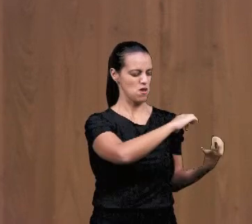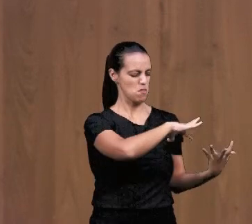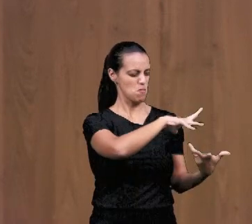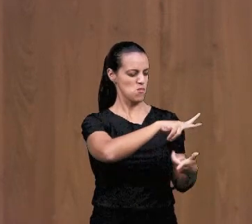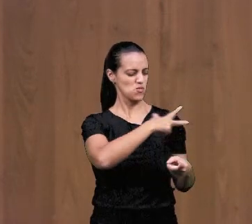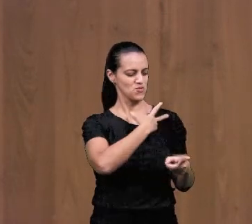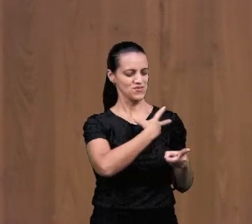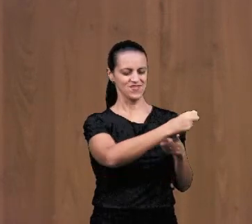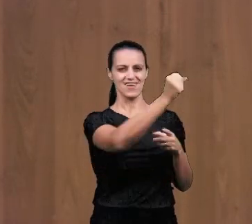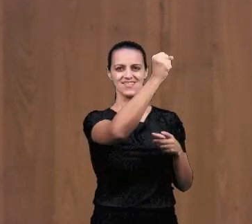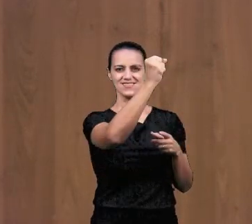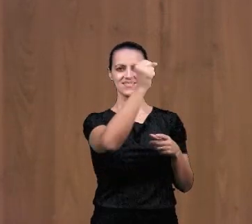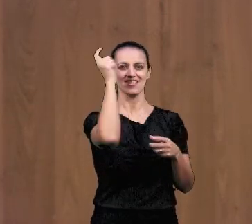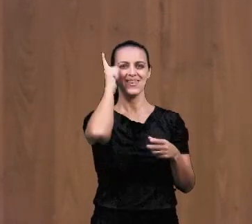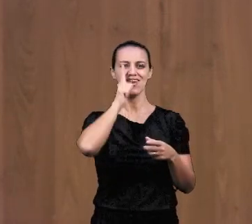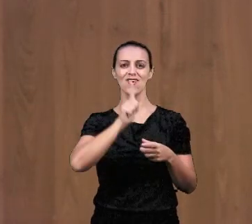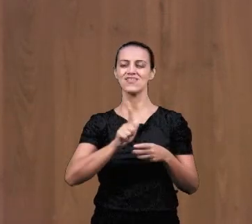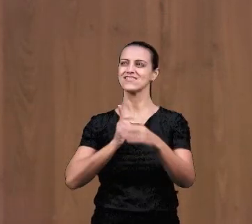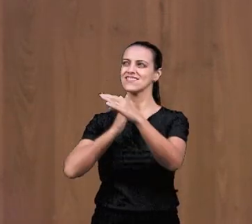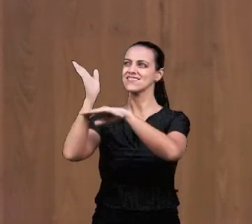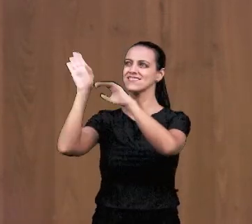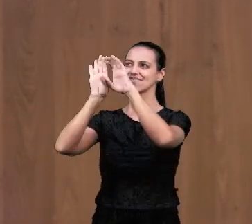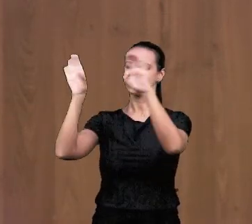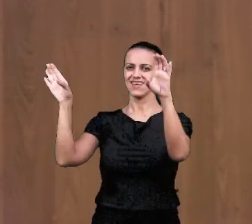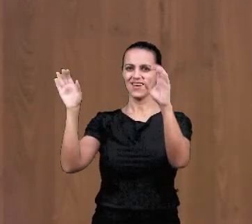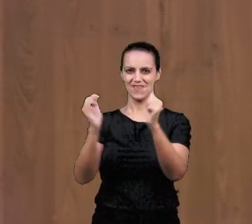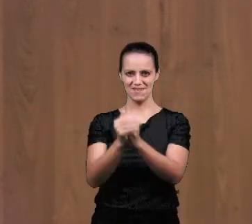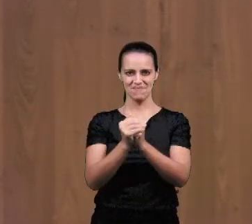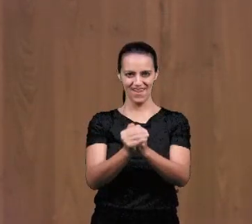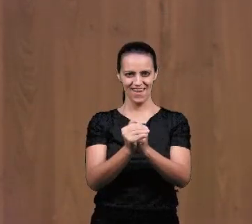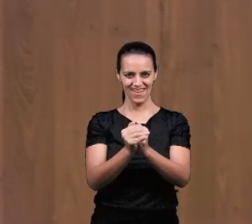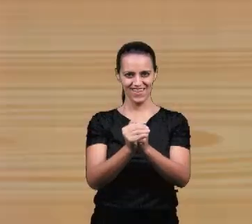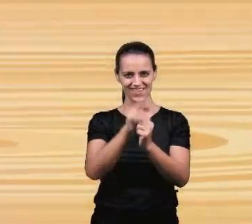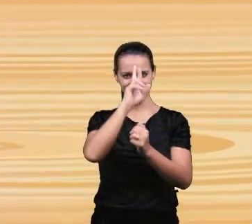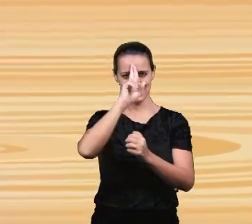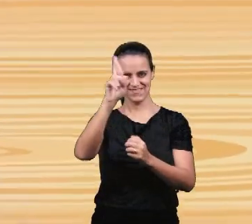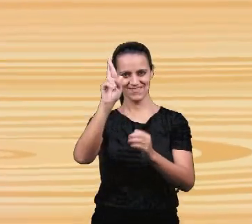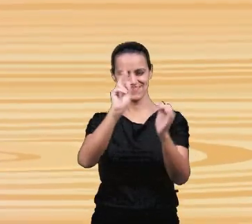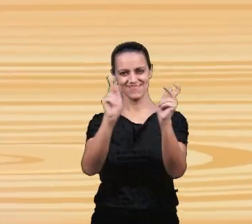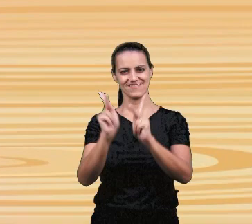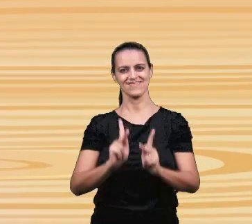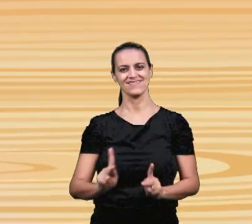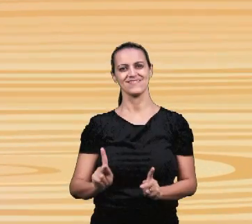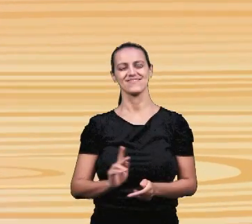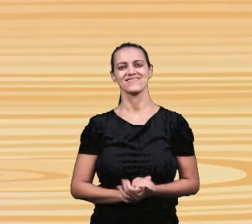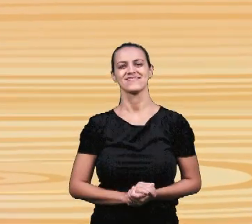et toucher l'éternité avec le Seigneur. Amen. La paix du Seigneur à tous.